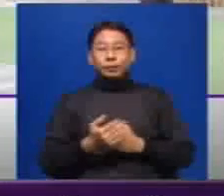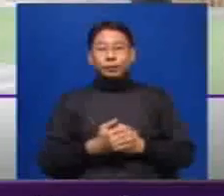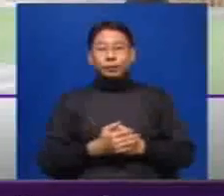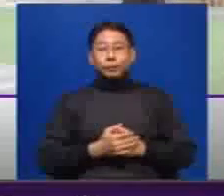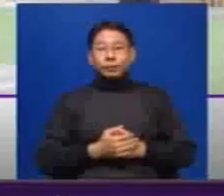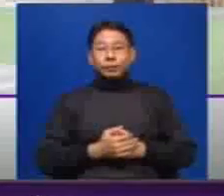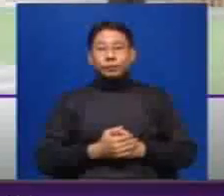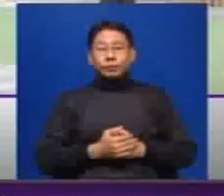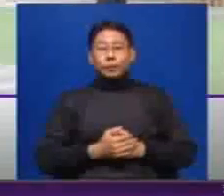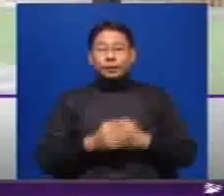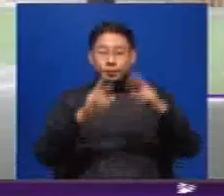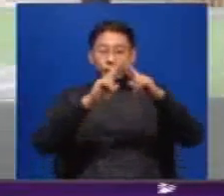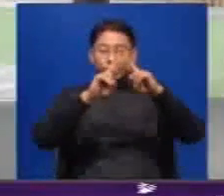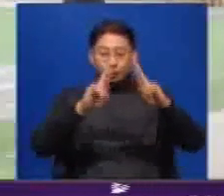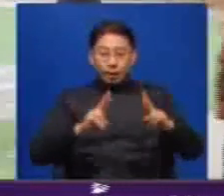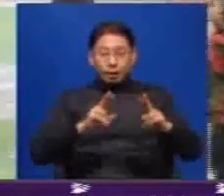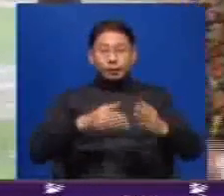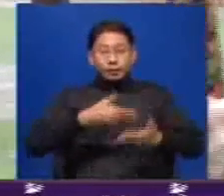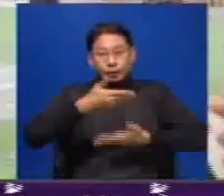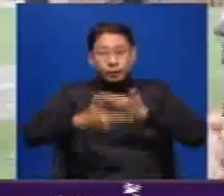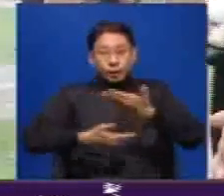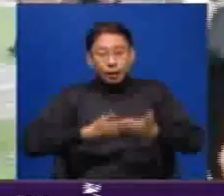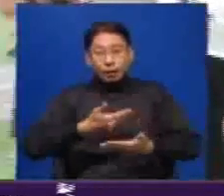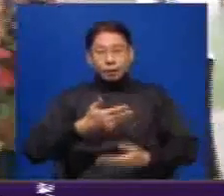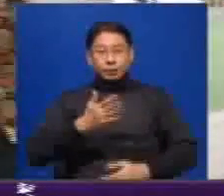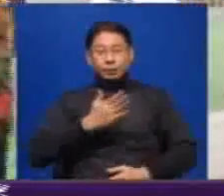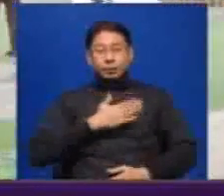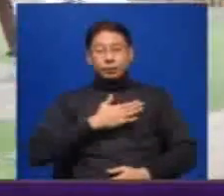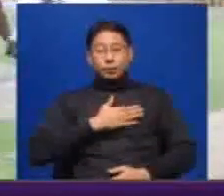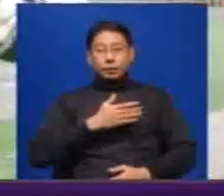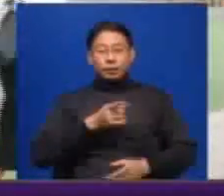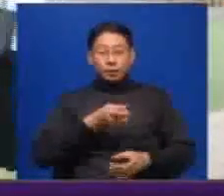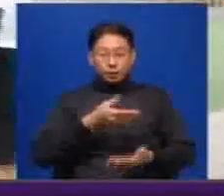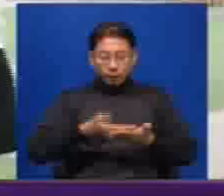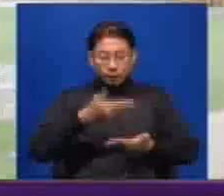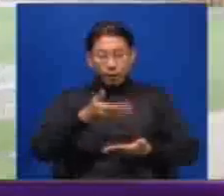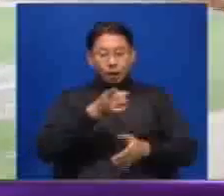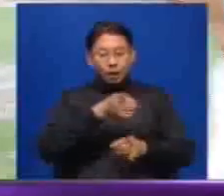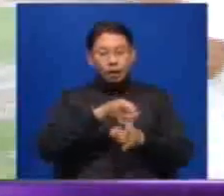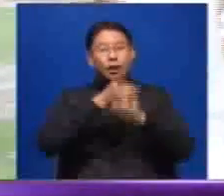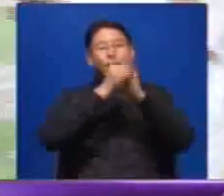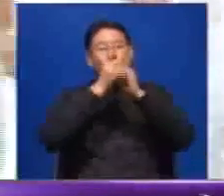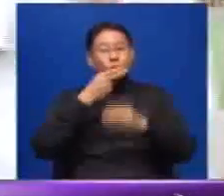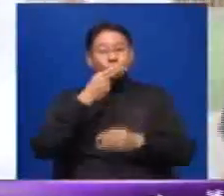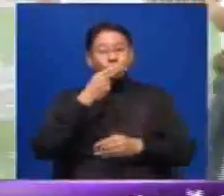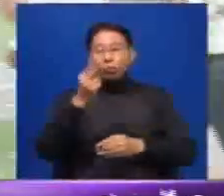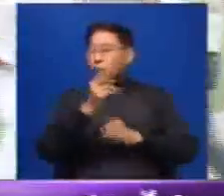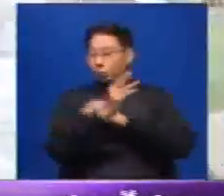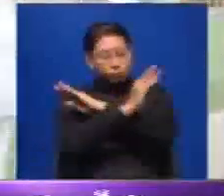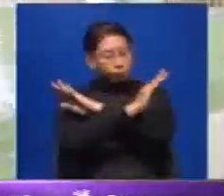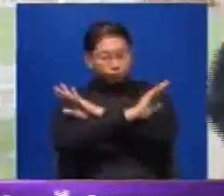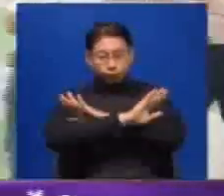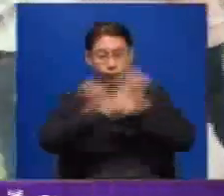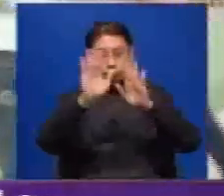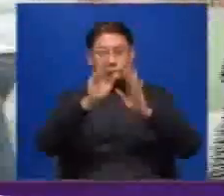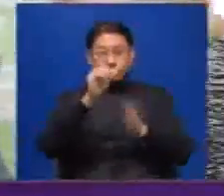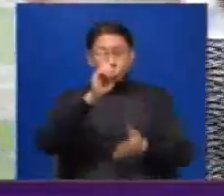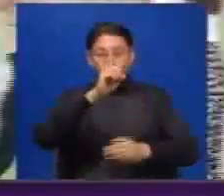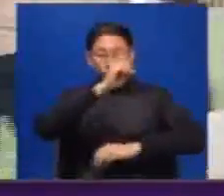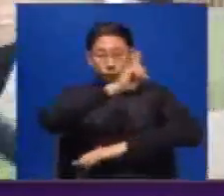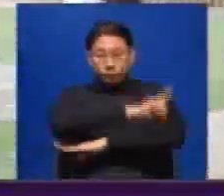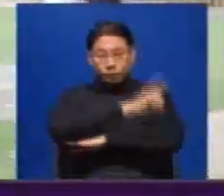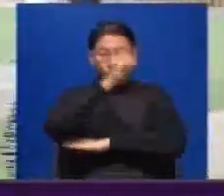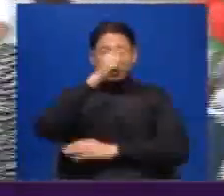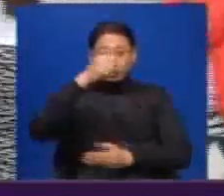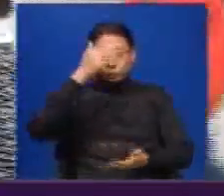ว่าที่บ้านเปิดร้านขายของขายเหล้าขายบุหรี่วันนี้งด1วันเพราะว่าตั้งใจไว้ว่